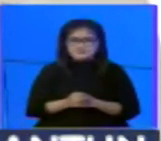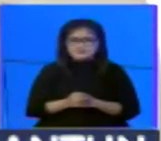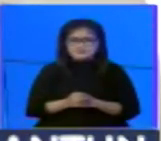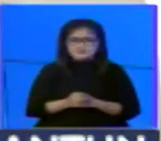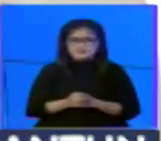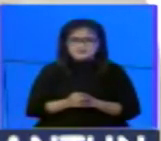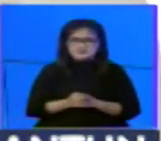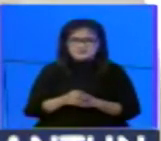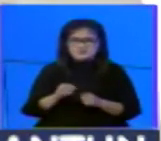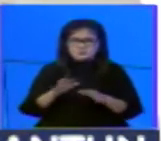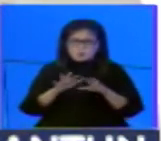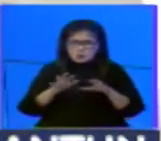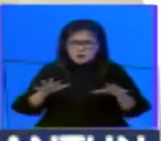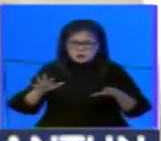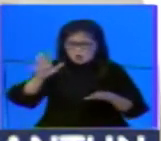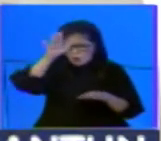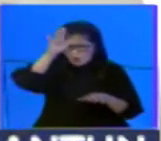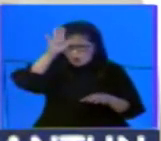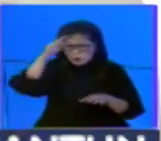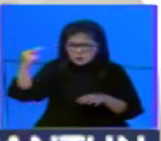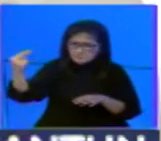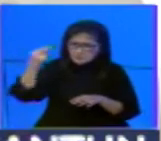Iya, banyak orang yang melihat santri hanya bisa